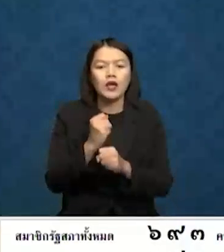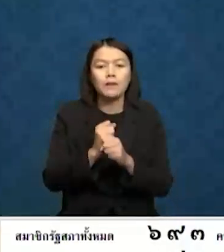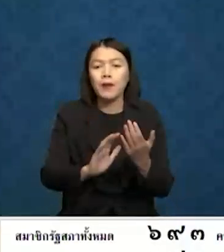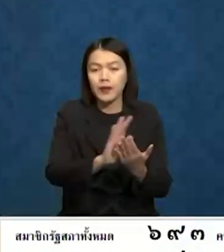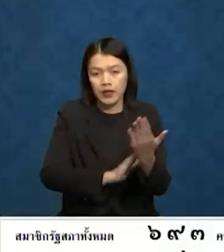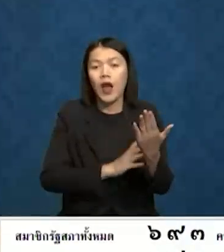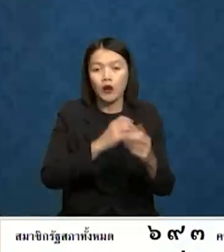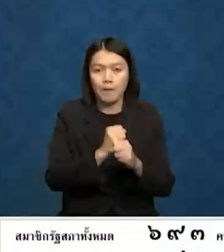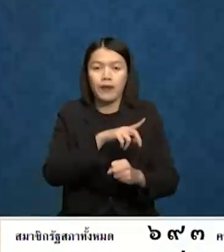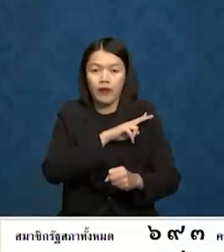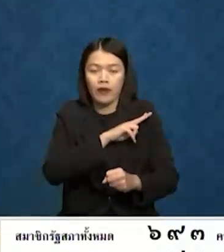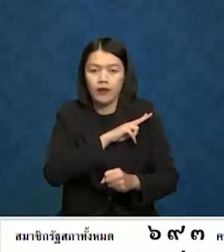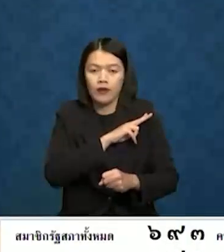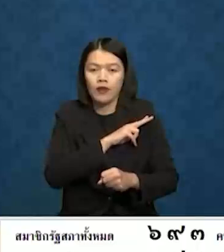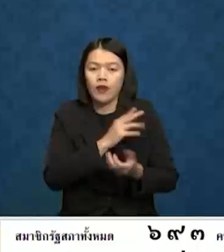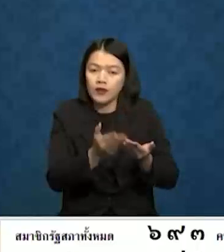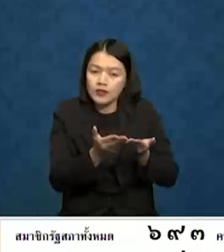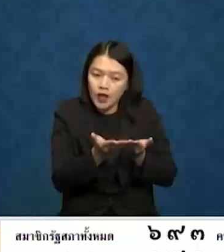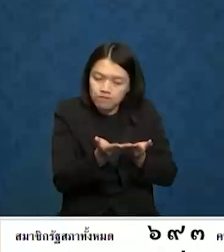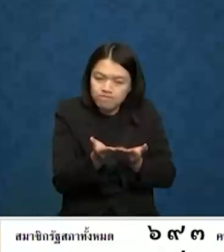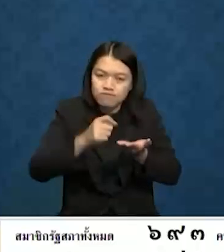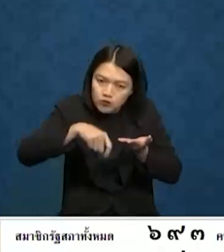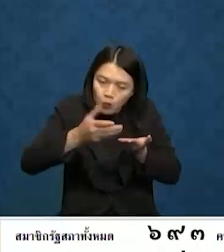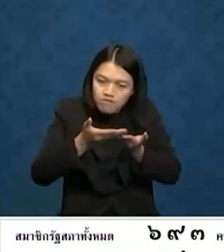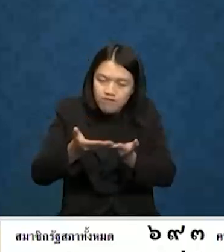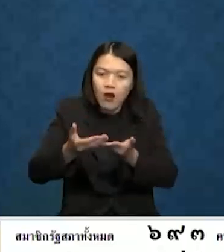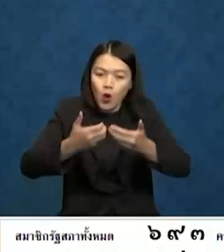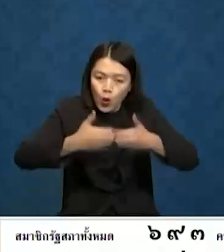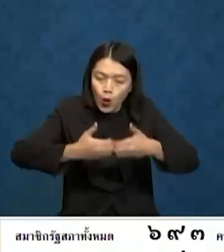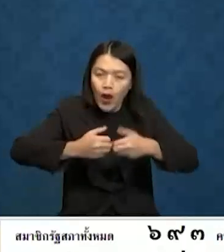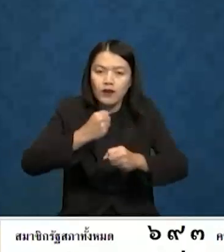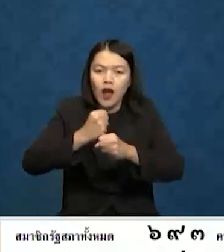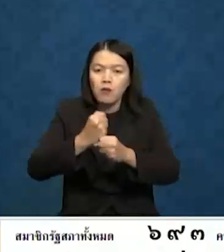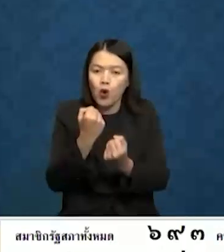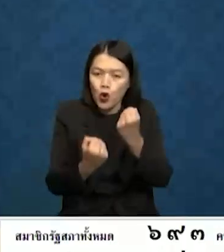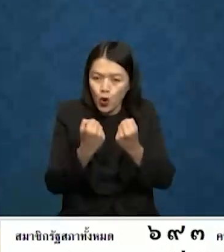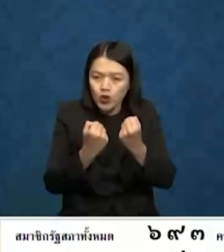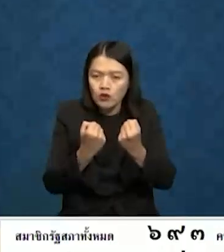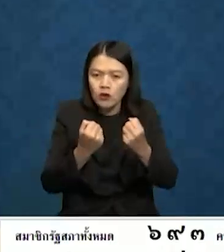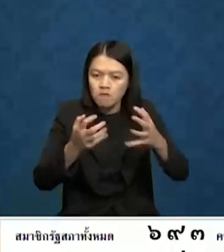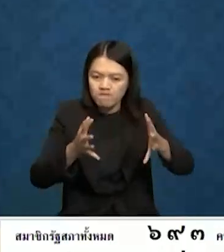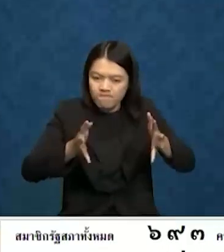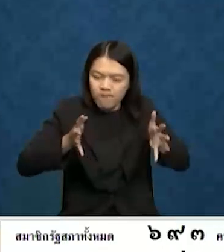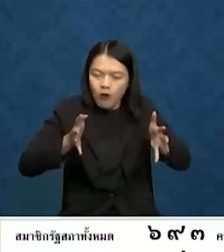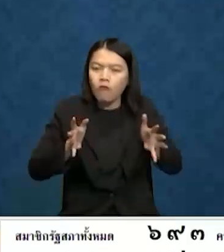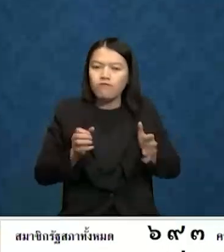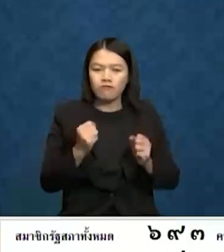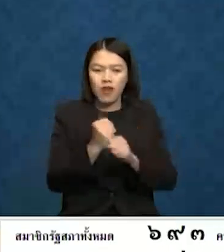ศนะครับรวมทั้งอู่ต่อเรือในประเทศนะครับโรงงานสร้างรถยานยนต์รถเกราะของมาดามร